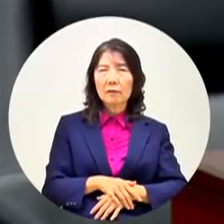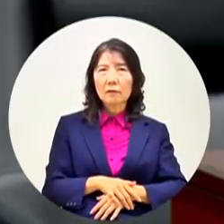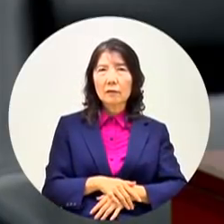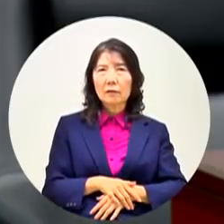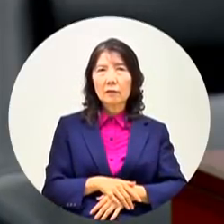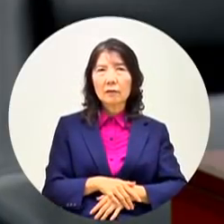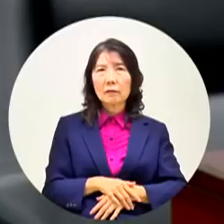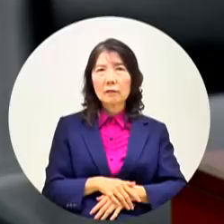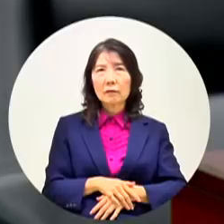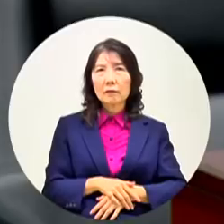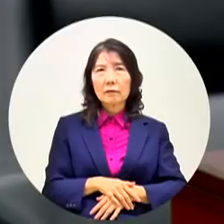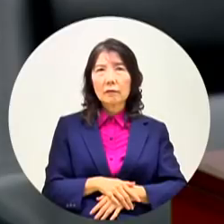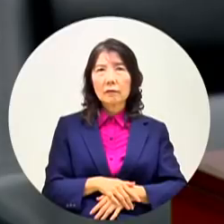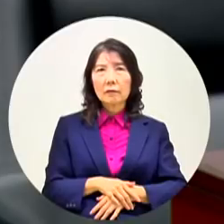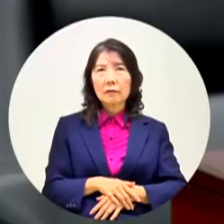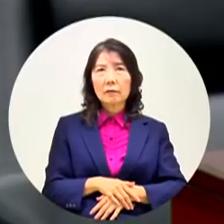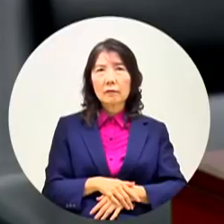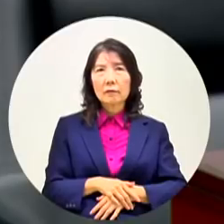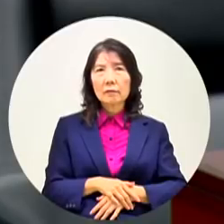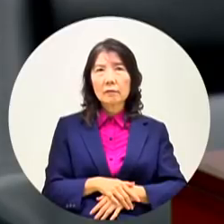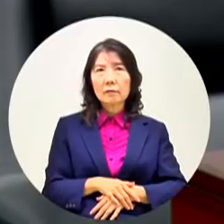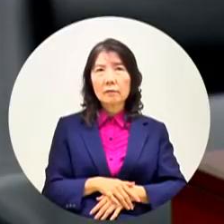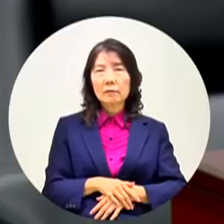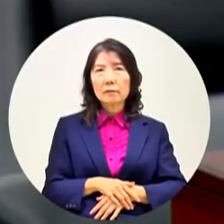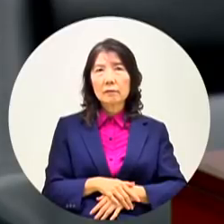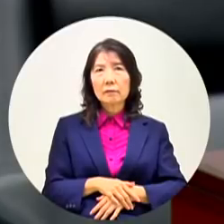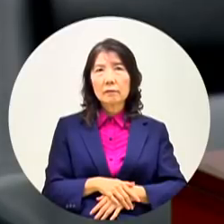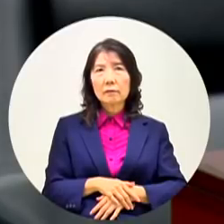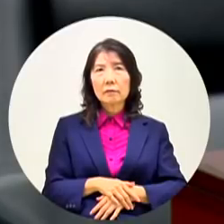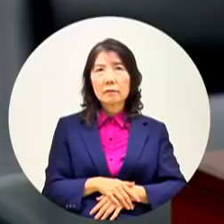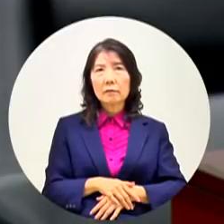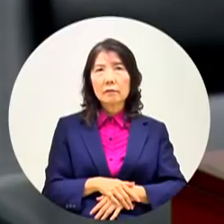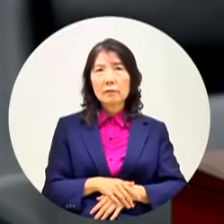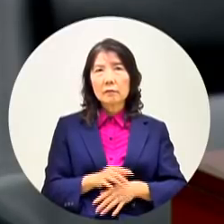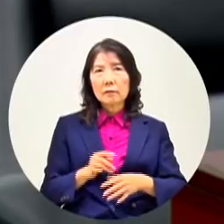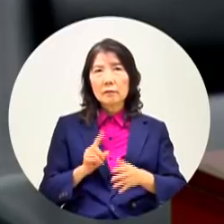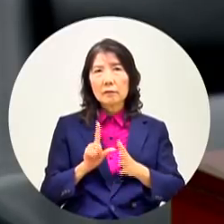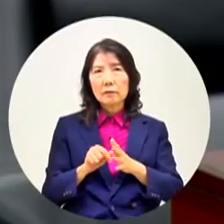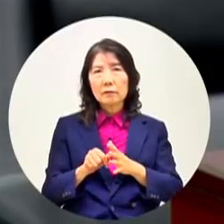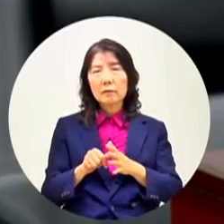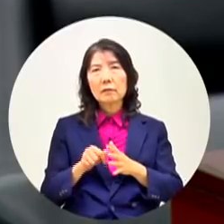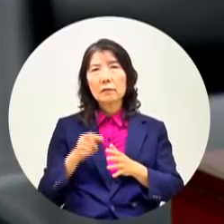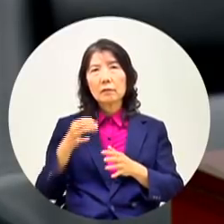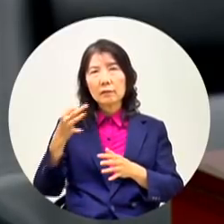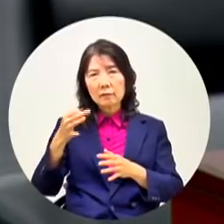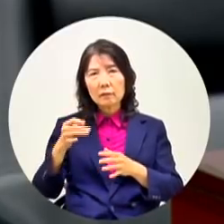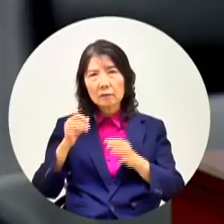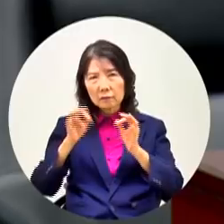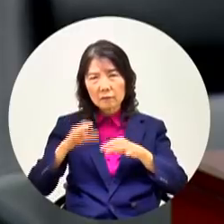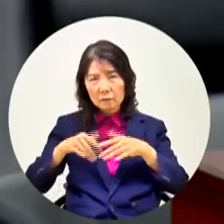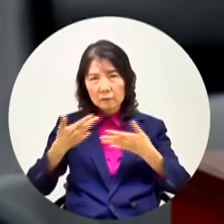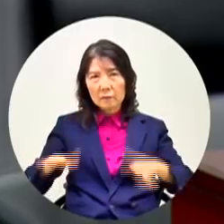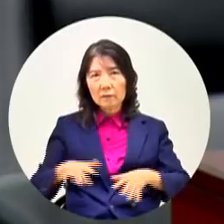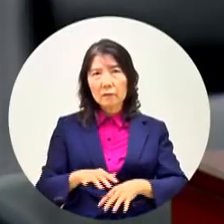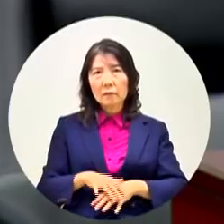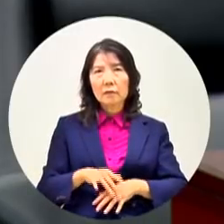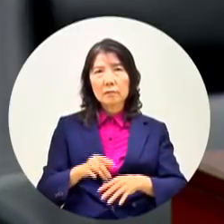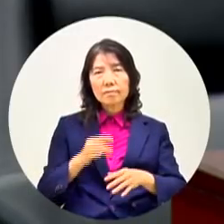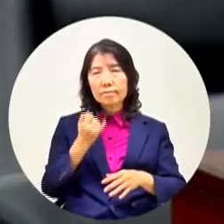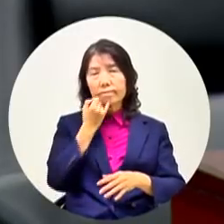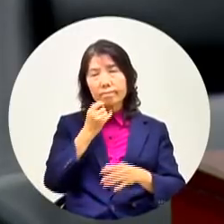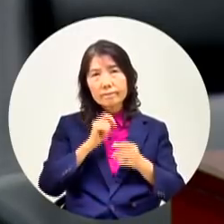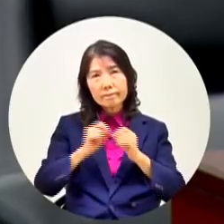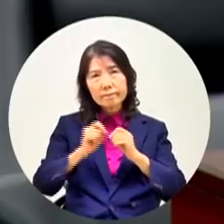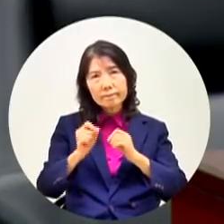浪费足侪啊，咱的时间，包括咱的金钱，是不是可以来去设计